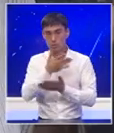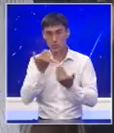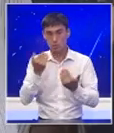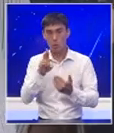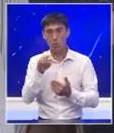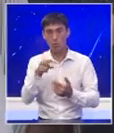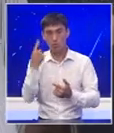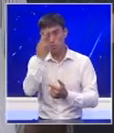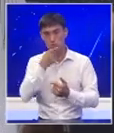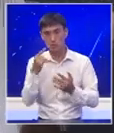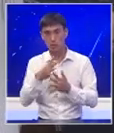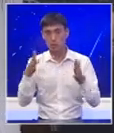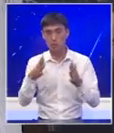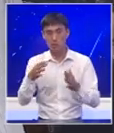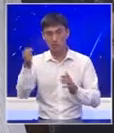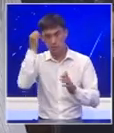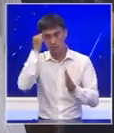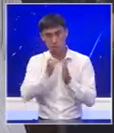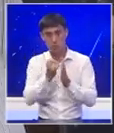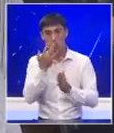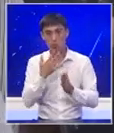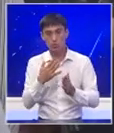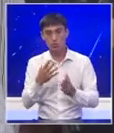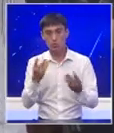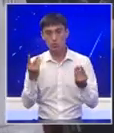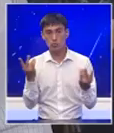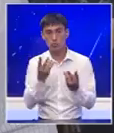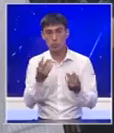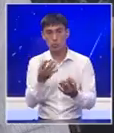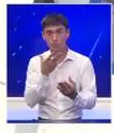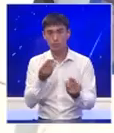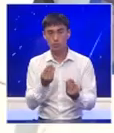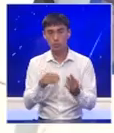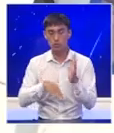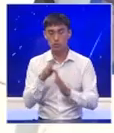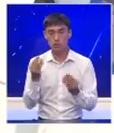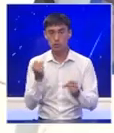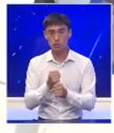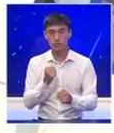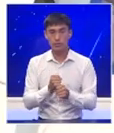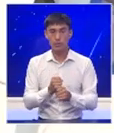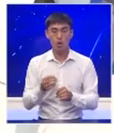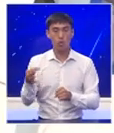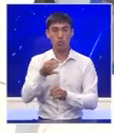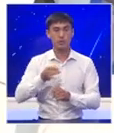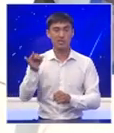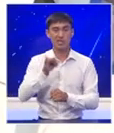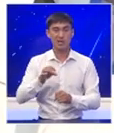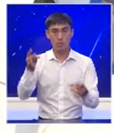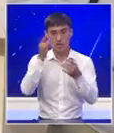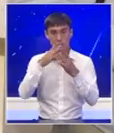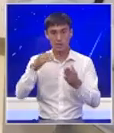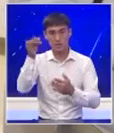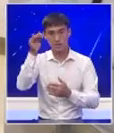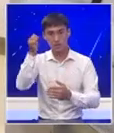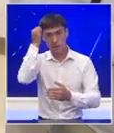Қонаевтың болмысы ашылмаған. Ескерткіштен ұлт көсемі көрініп тұруы керек. Облыстық тарих және мәдениет ескерткіштерін